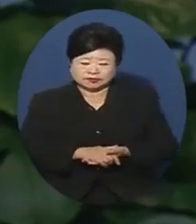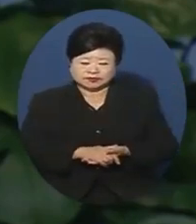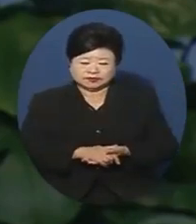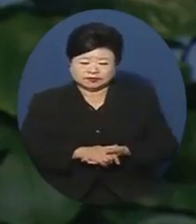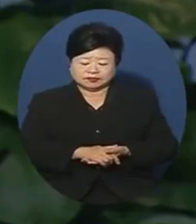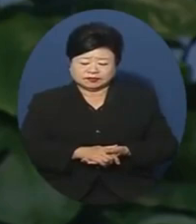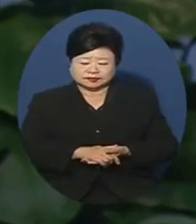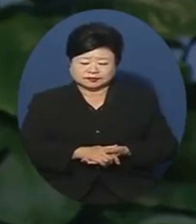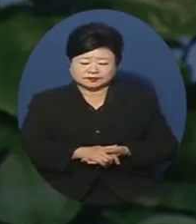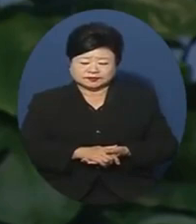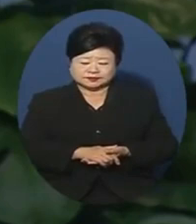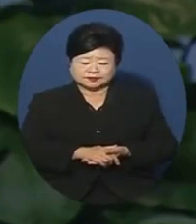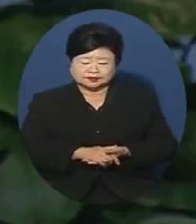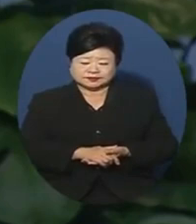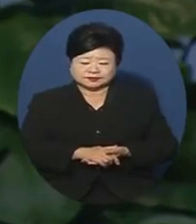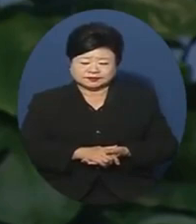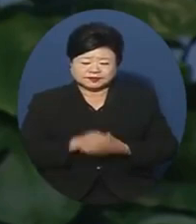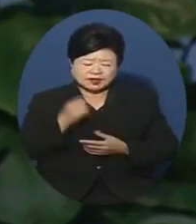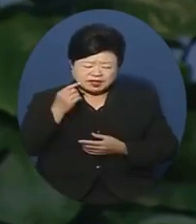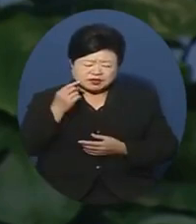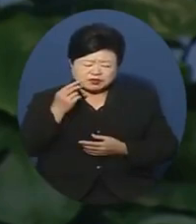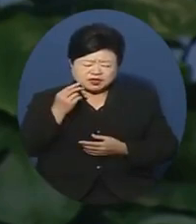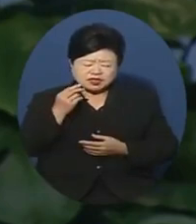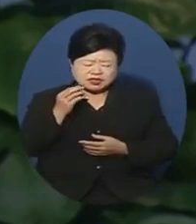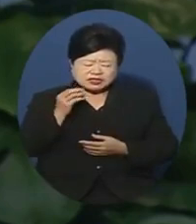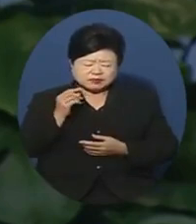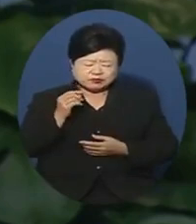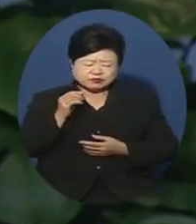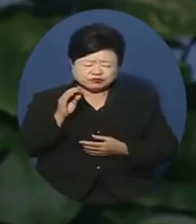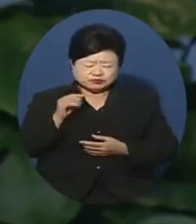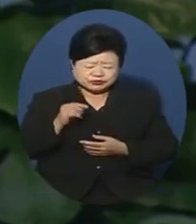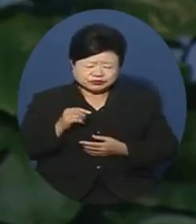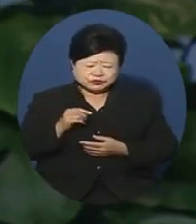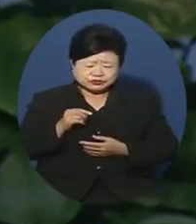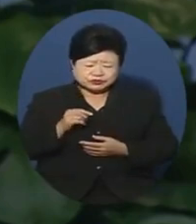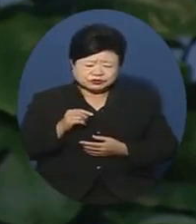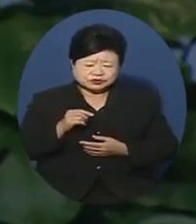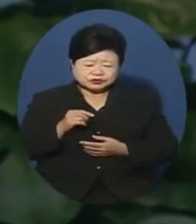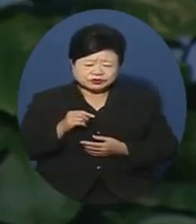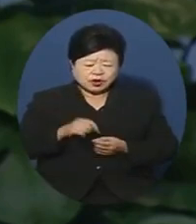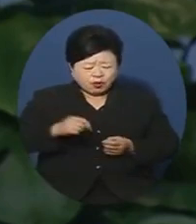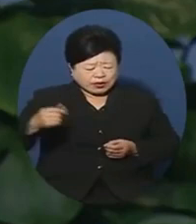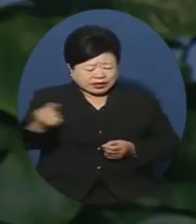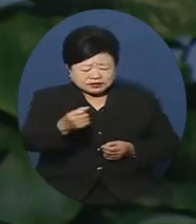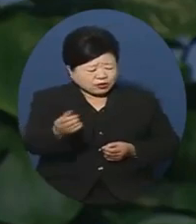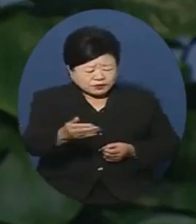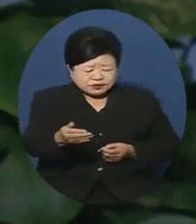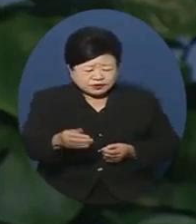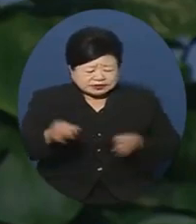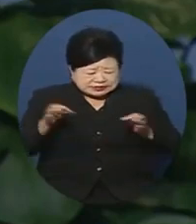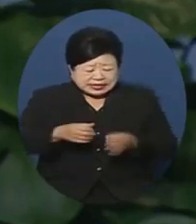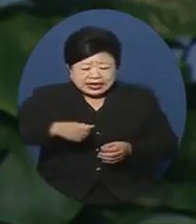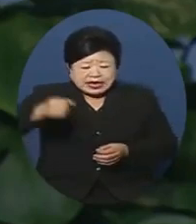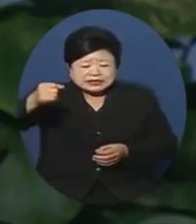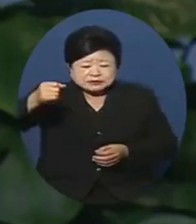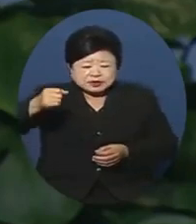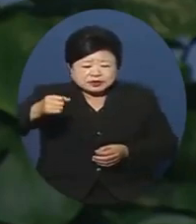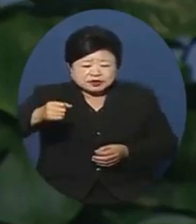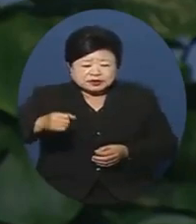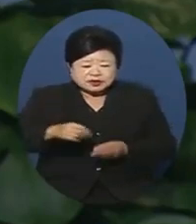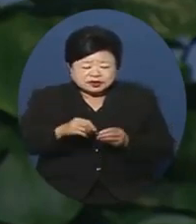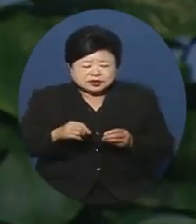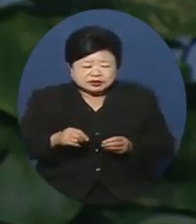그게 한 2, 3분 오래오래 동안 자기 것으로 소유하는 것은 하나도 없어. 지위,